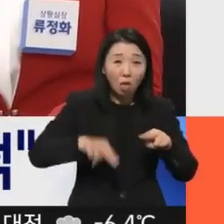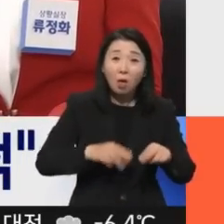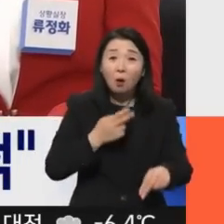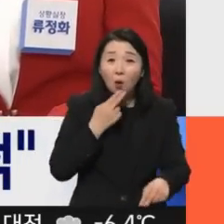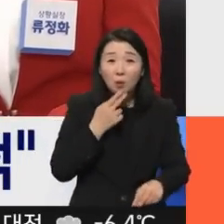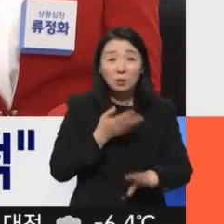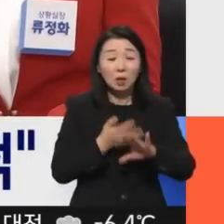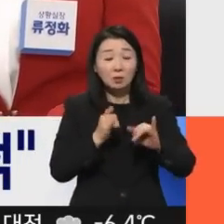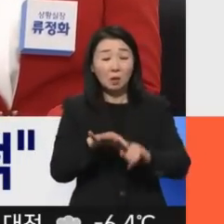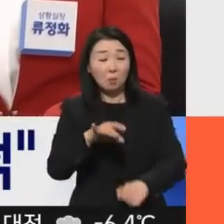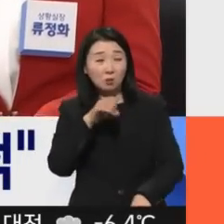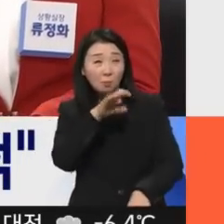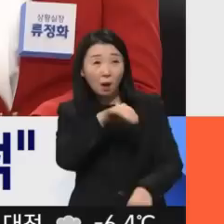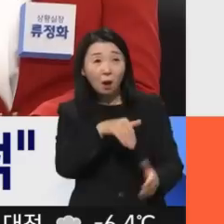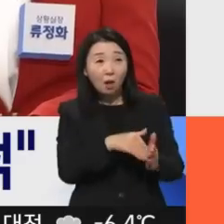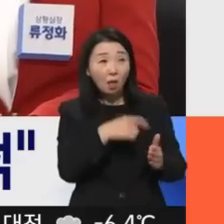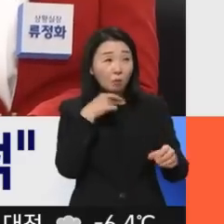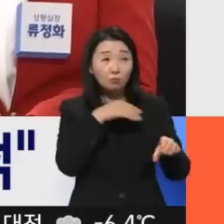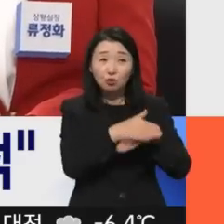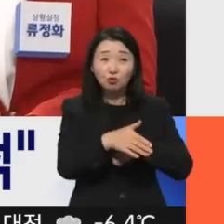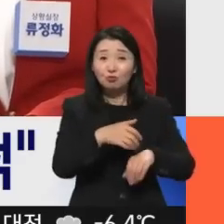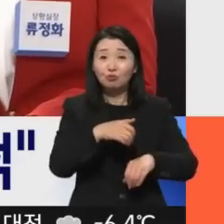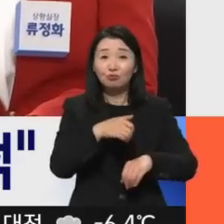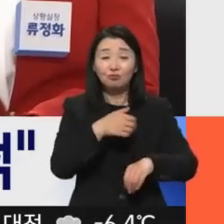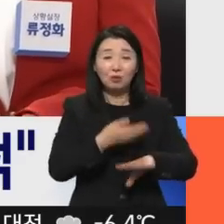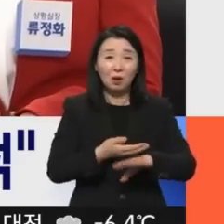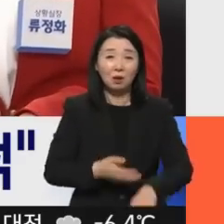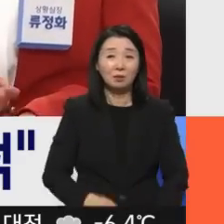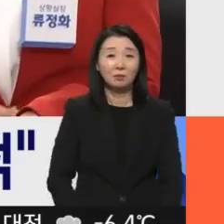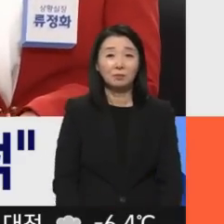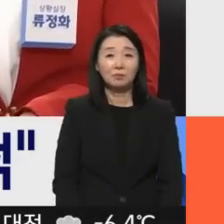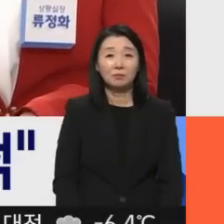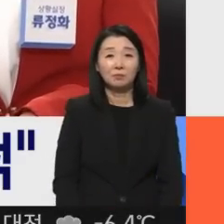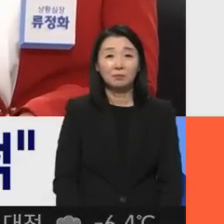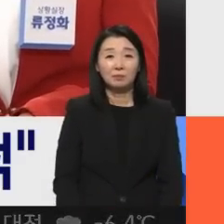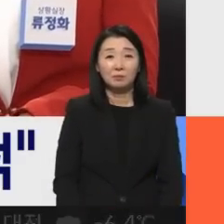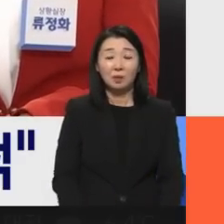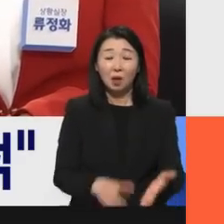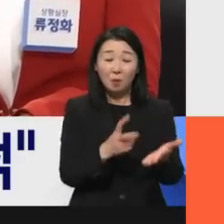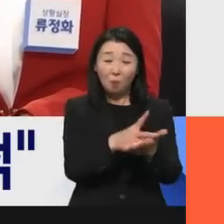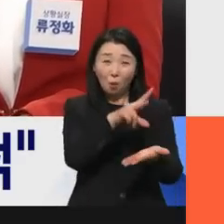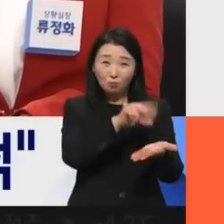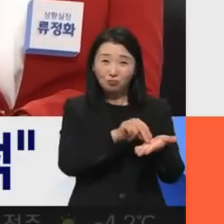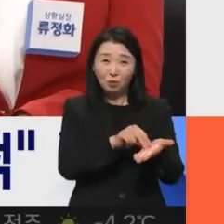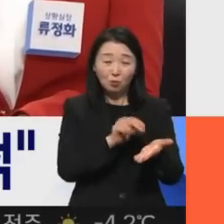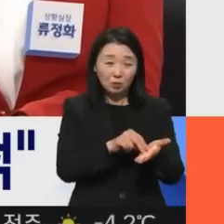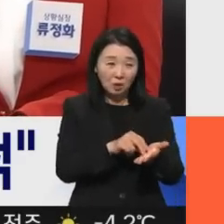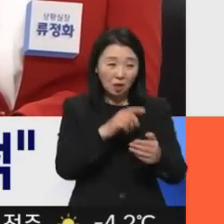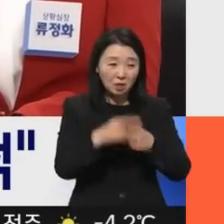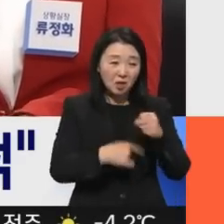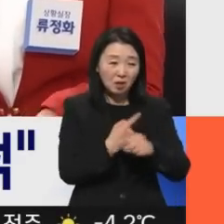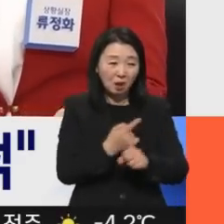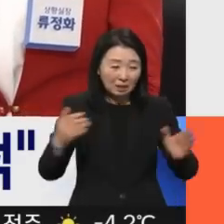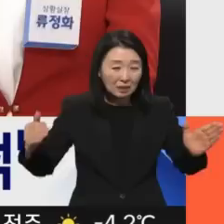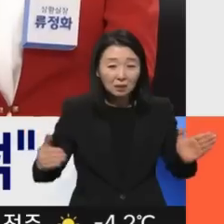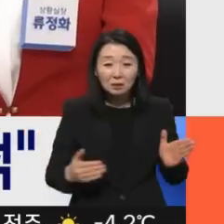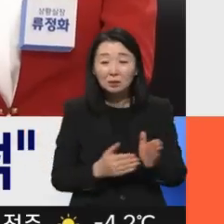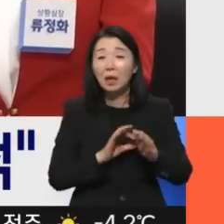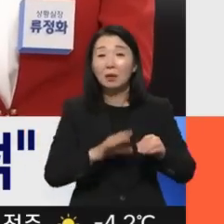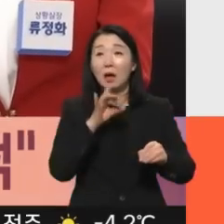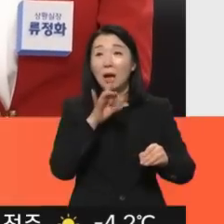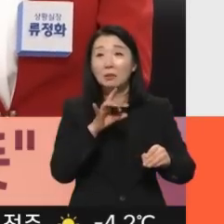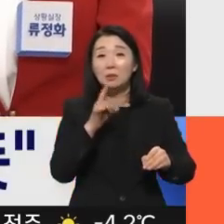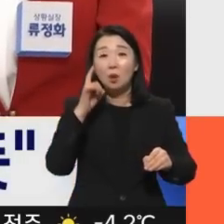사람이 그런 얘기를 먼저 꺼내는 건 민주적이지 않다 이렇게 이야기를 했는데요. 사법 리스크가 연내 마무리가 되지 않고 있는 건 검찰이